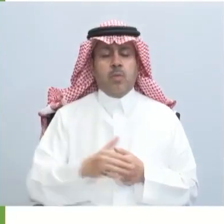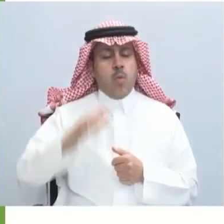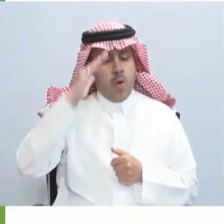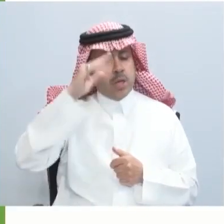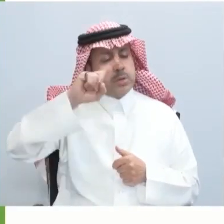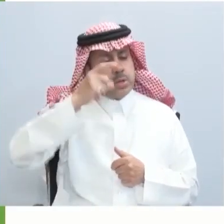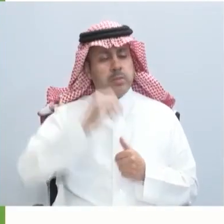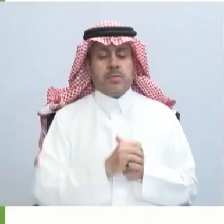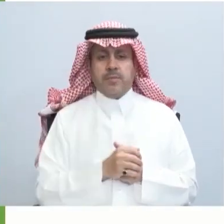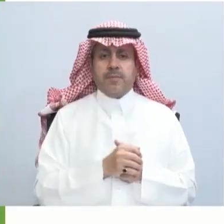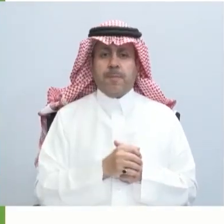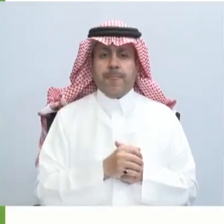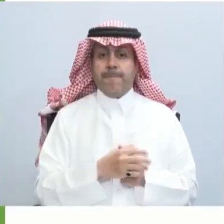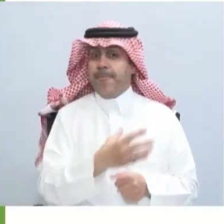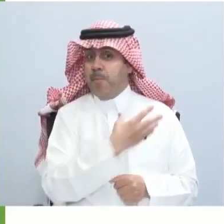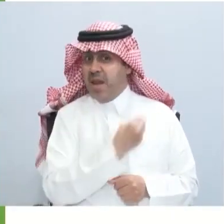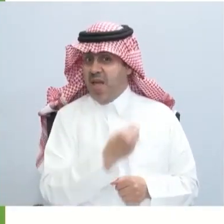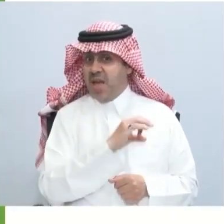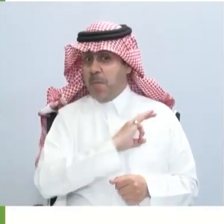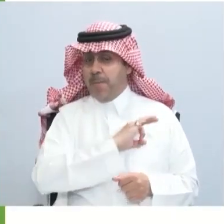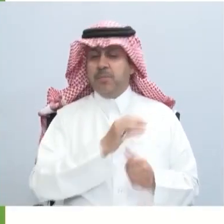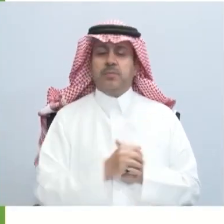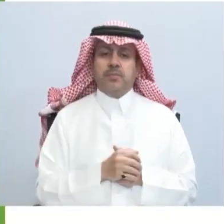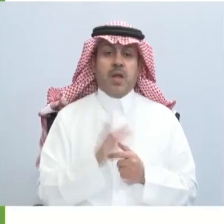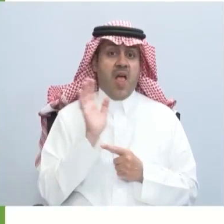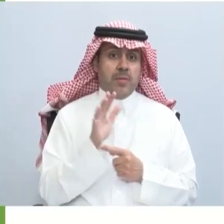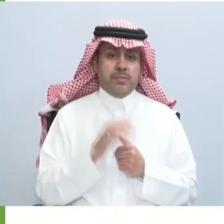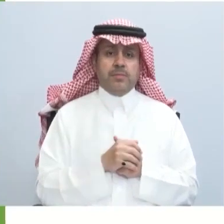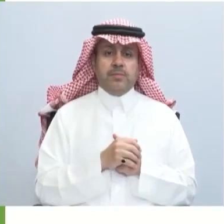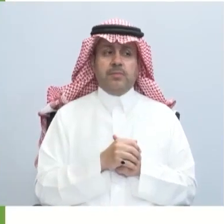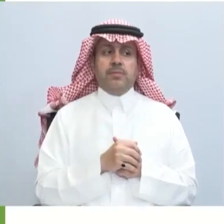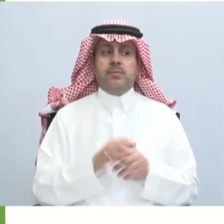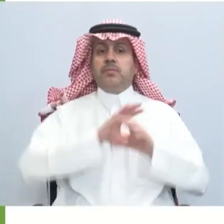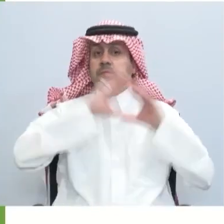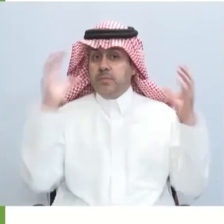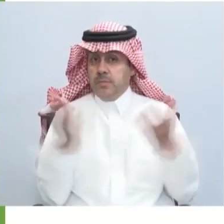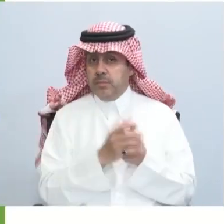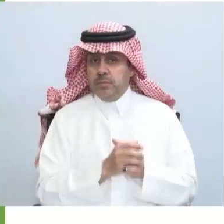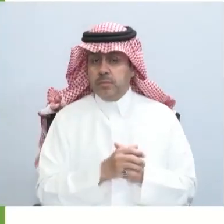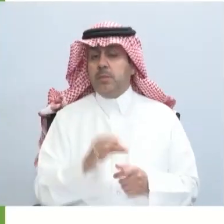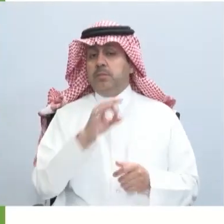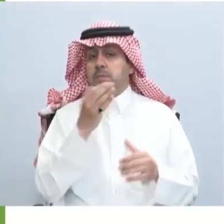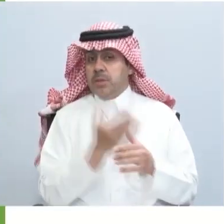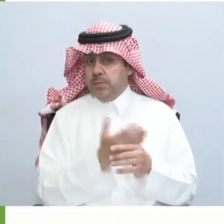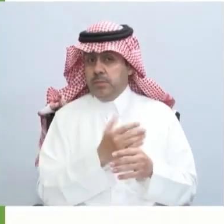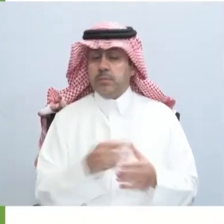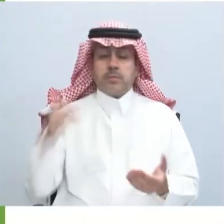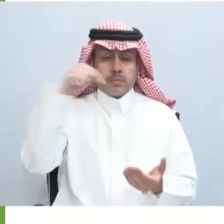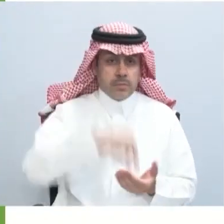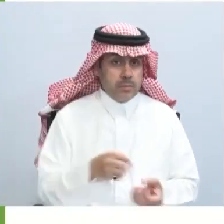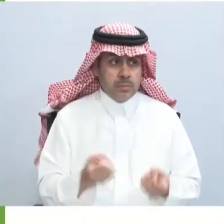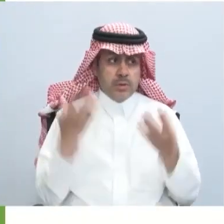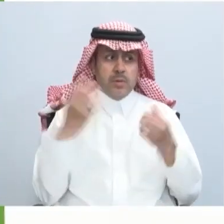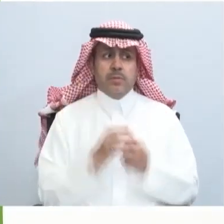عليك السلام ما يكون فيه من اثر وذلك كله باذن الله تعالى يكون سبب من اسباب دخول